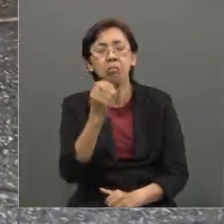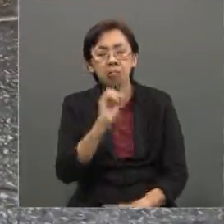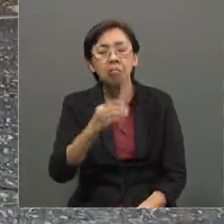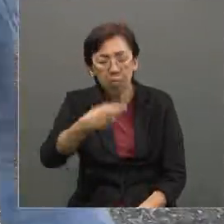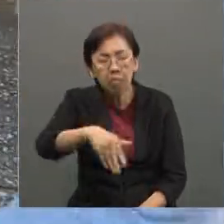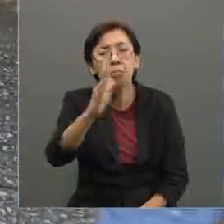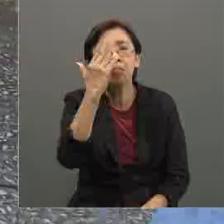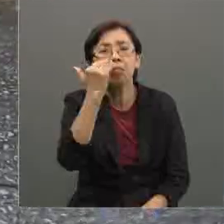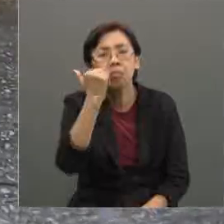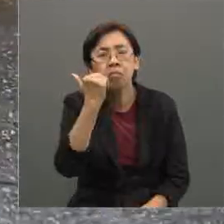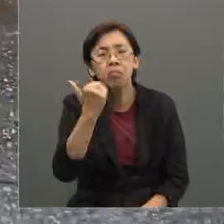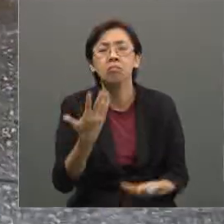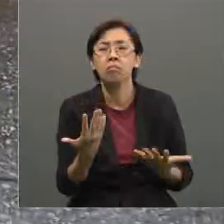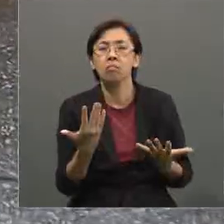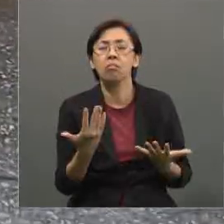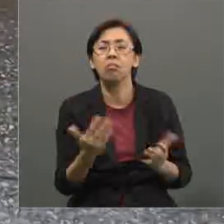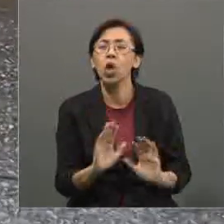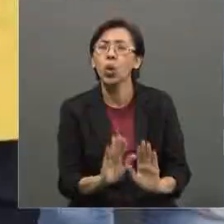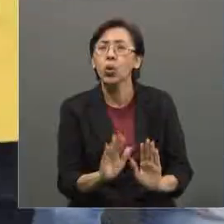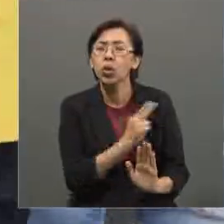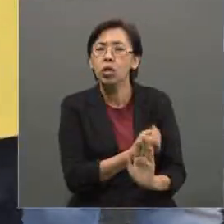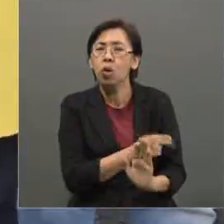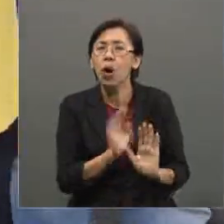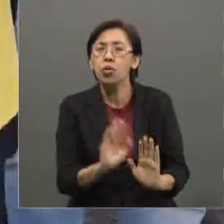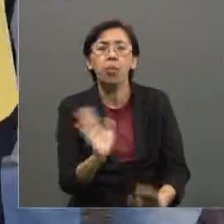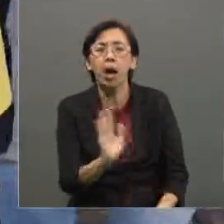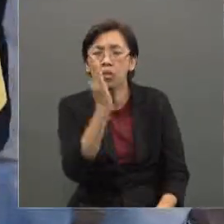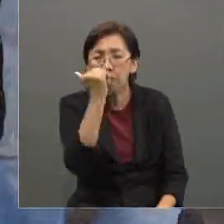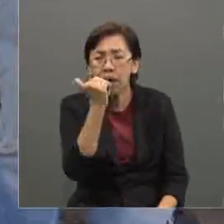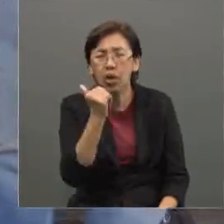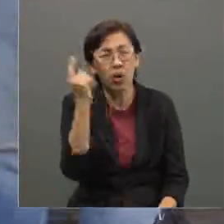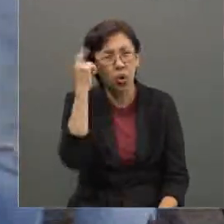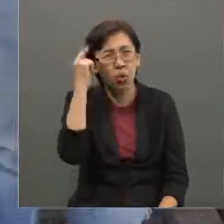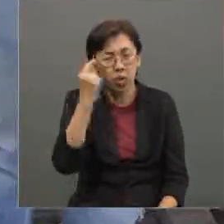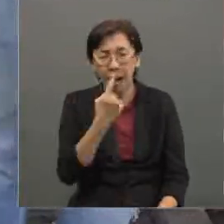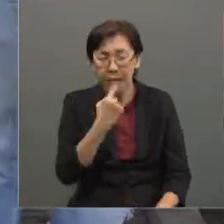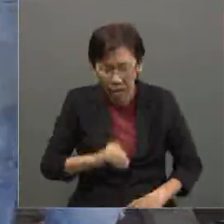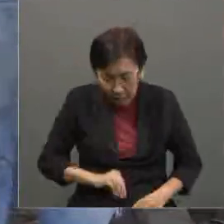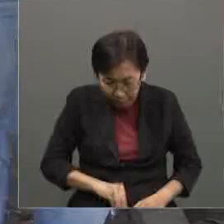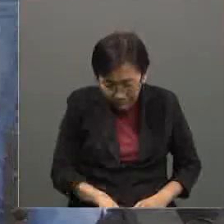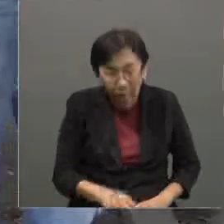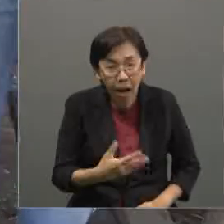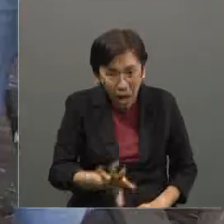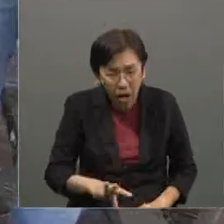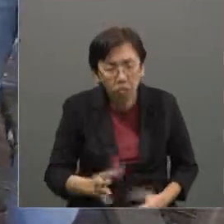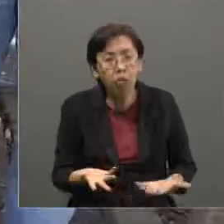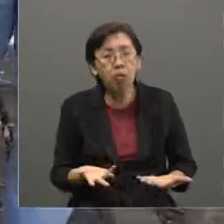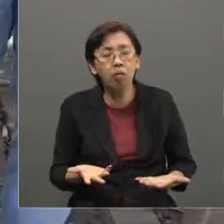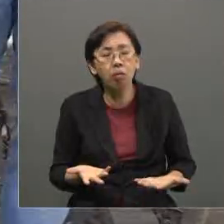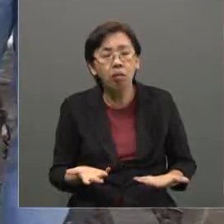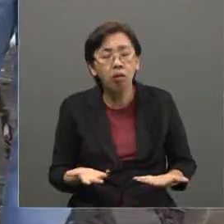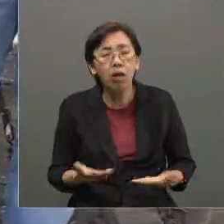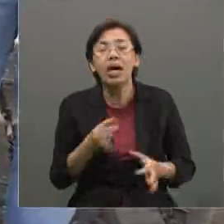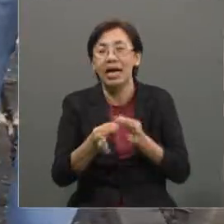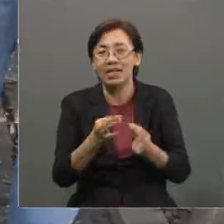ไปทำไมถึงไม่ให้พักสังเกตอาการที่โรงพยาบาลทั้งที่ตอนนั้นน่ะก็มีเลือดออกมาจากช่องคลอดแล้วด้วยลองฟังเสียงดู